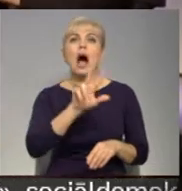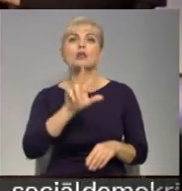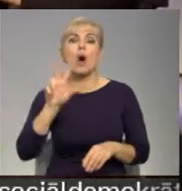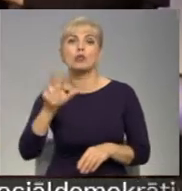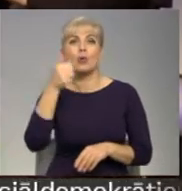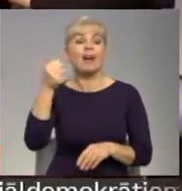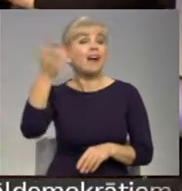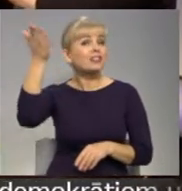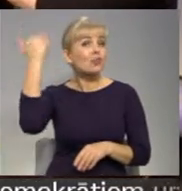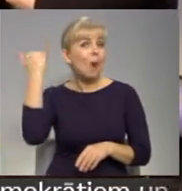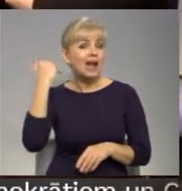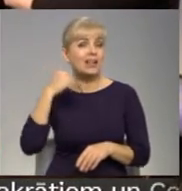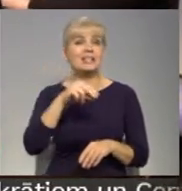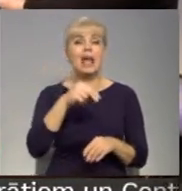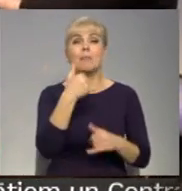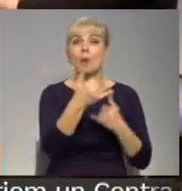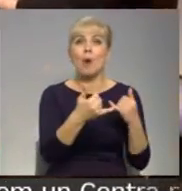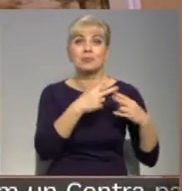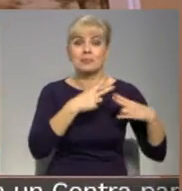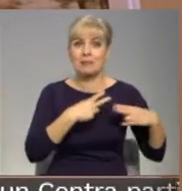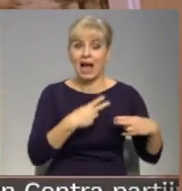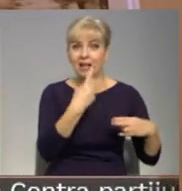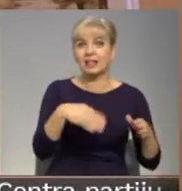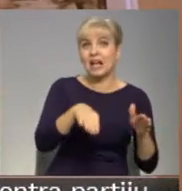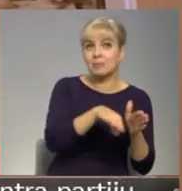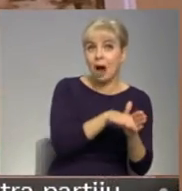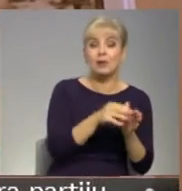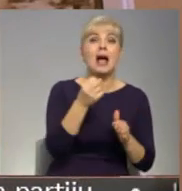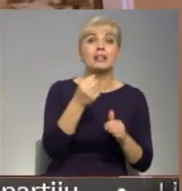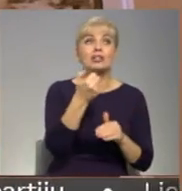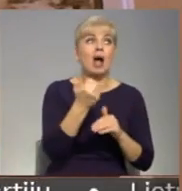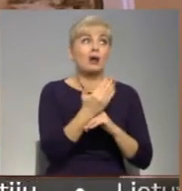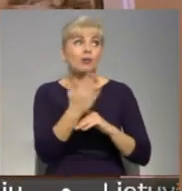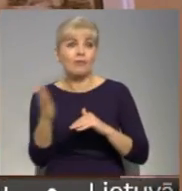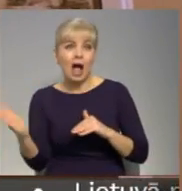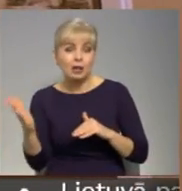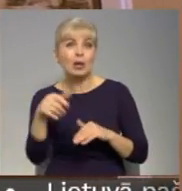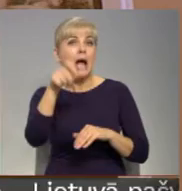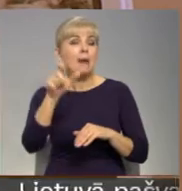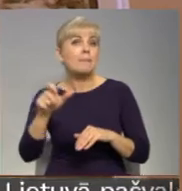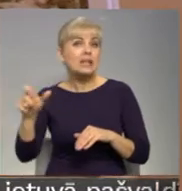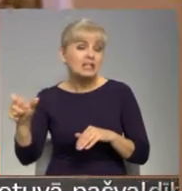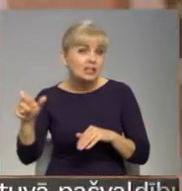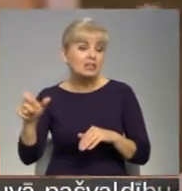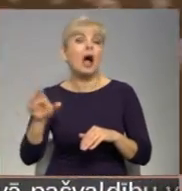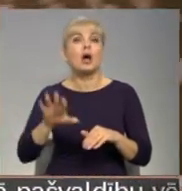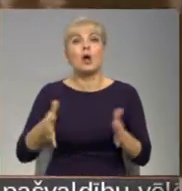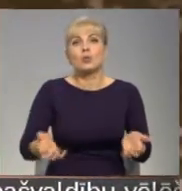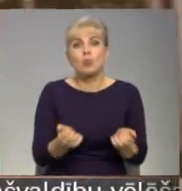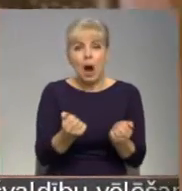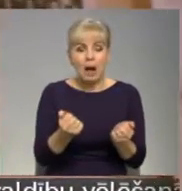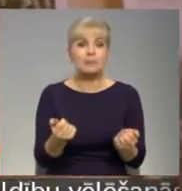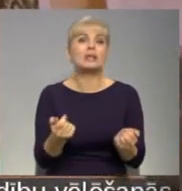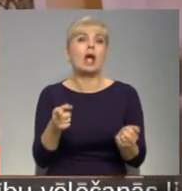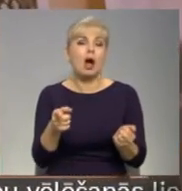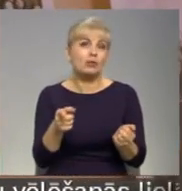1888. Gadā toreizējās zemkopības biedrības paspārnē. 13 gadus vēlāk pilsonisko aprinta pārstāvi nodibinājuši saviesīgo